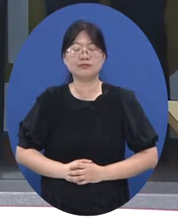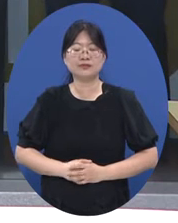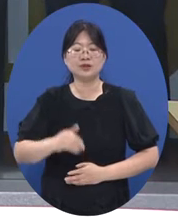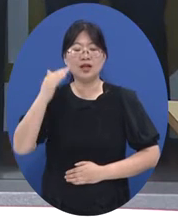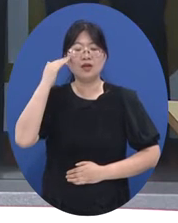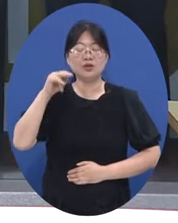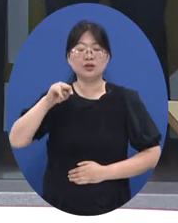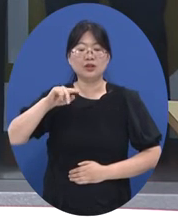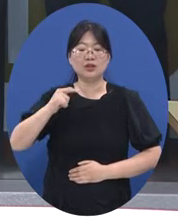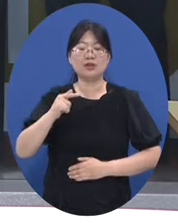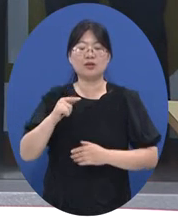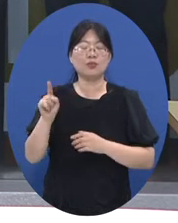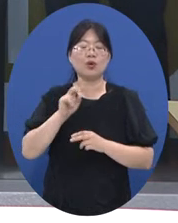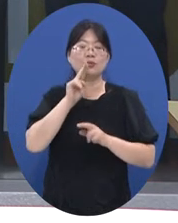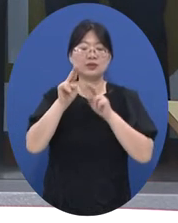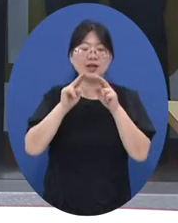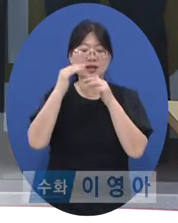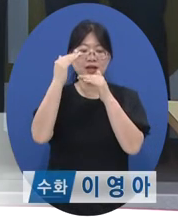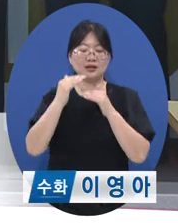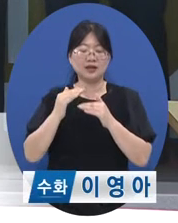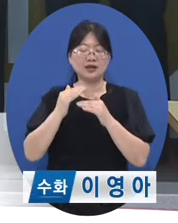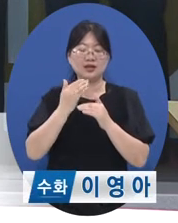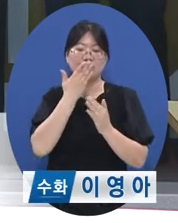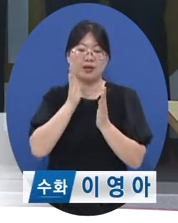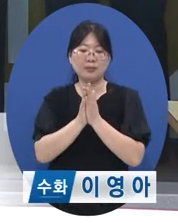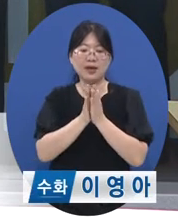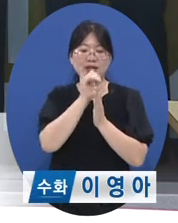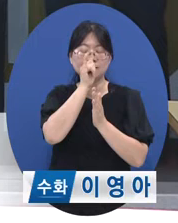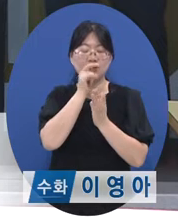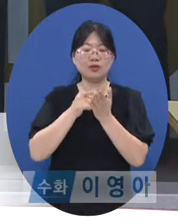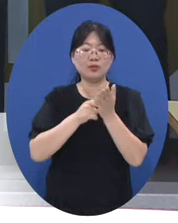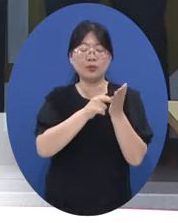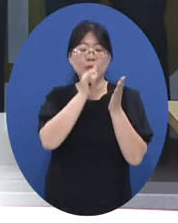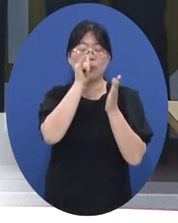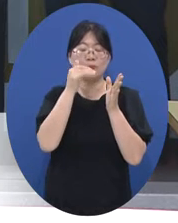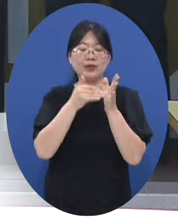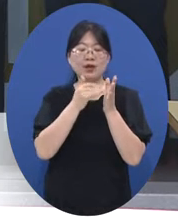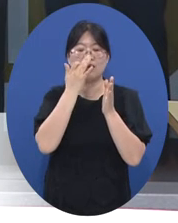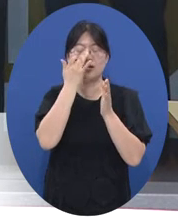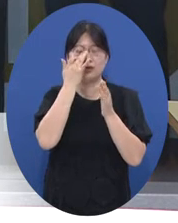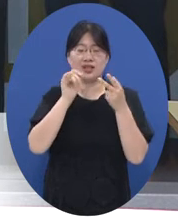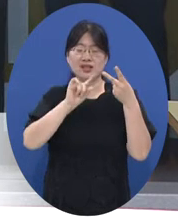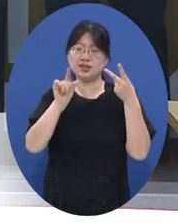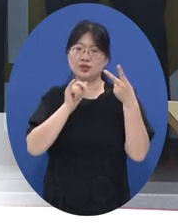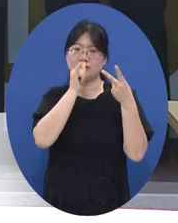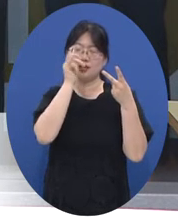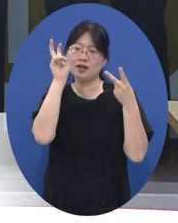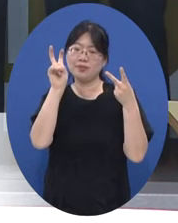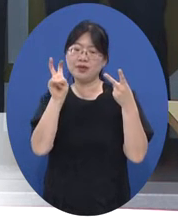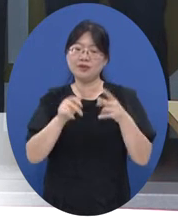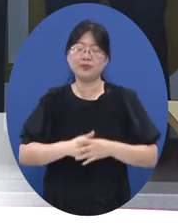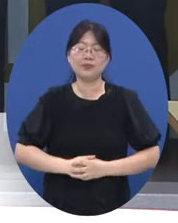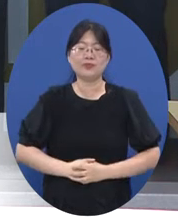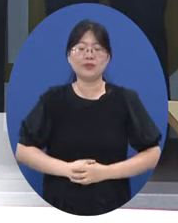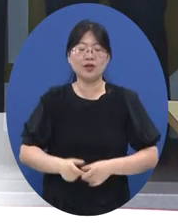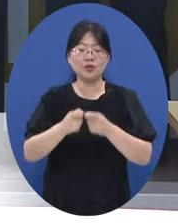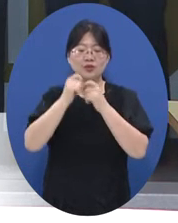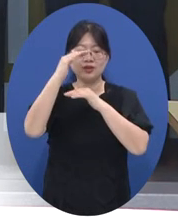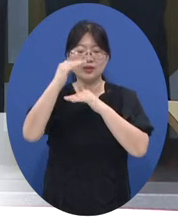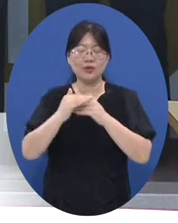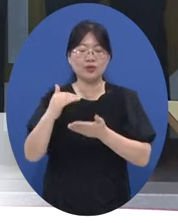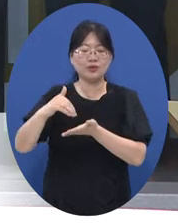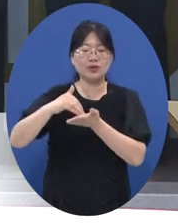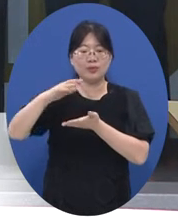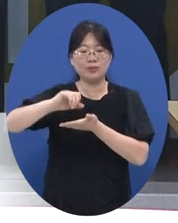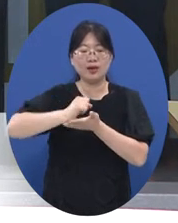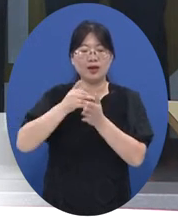경기도로 한국수력원자력 차단기 입찰 과정에 담합이 있었다는 공익 제보가 접수됐습니다. 올 2월경이었는데요. 경기도는 구체적인